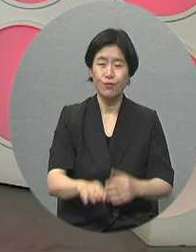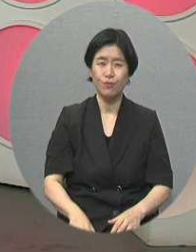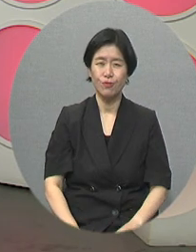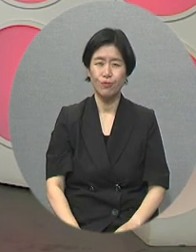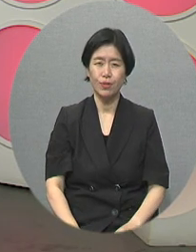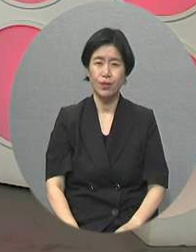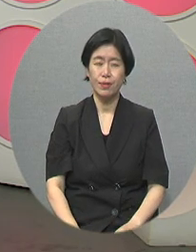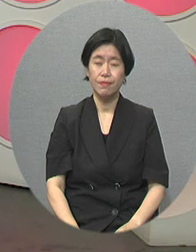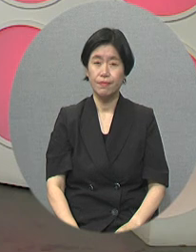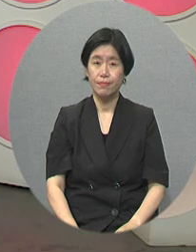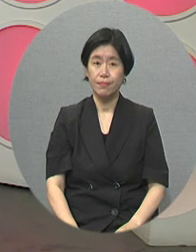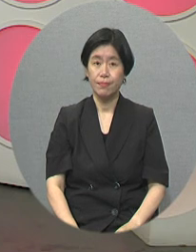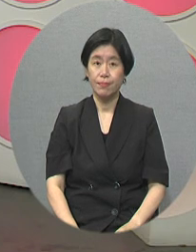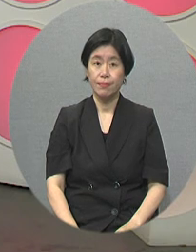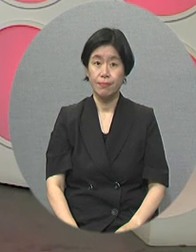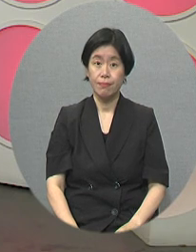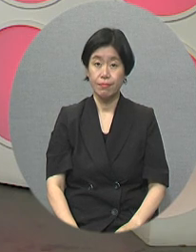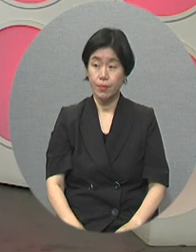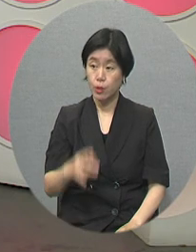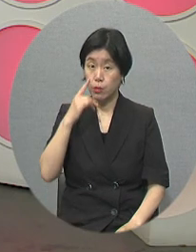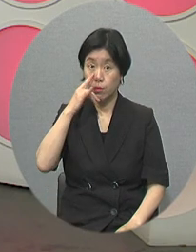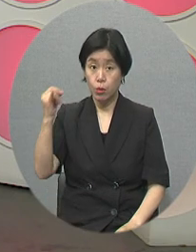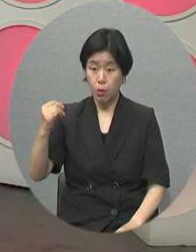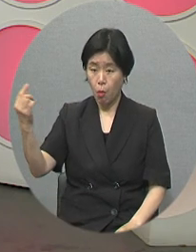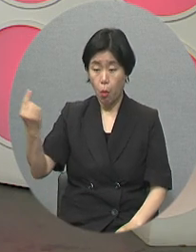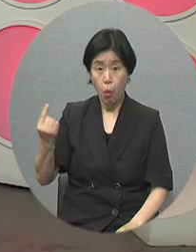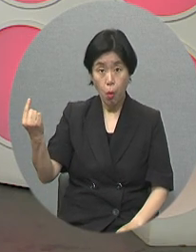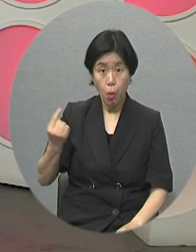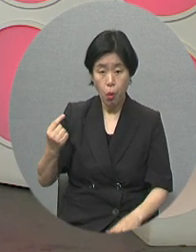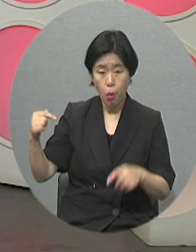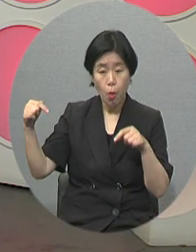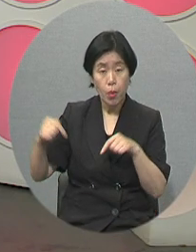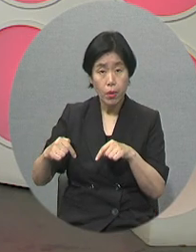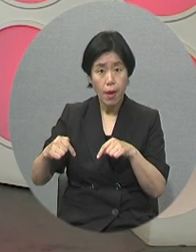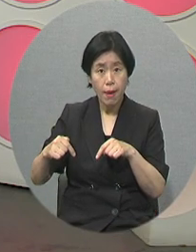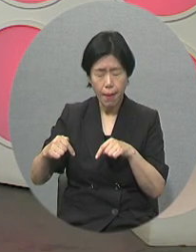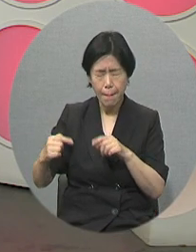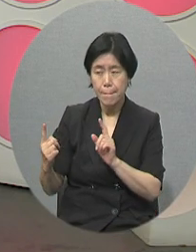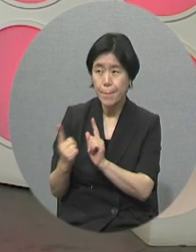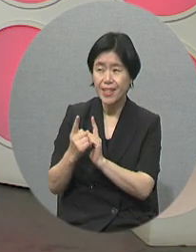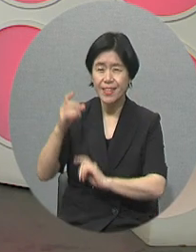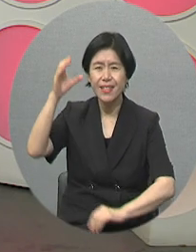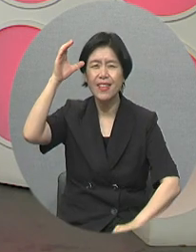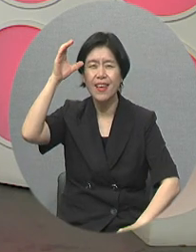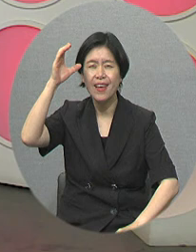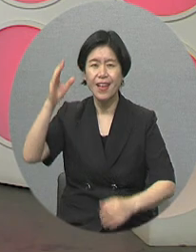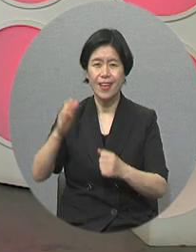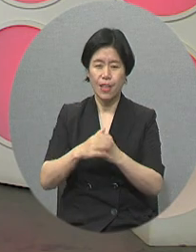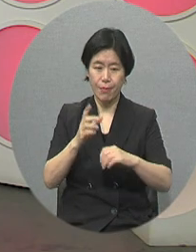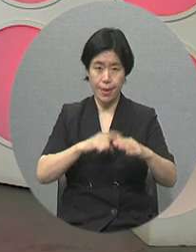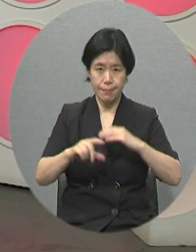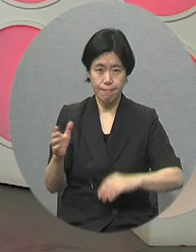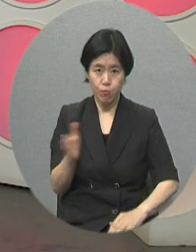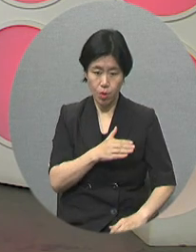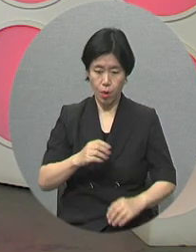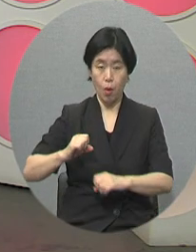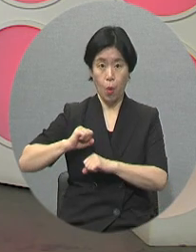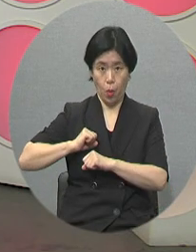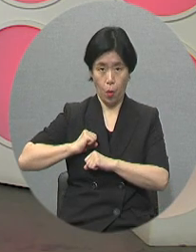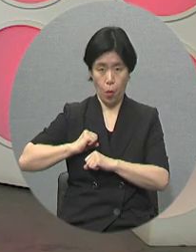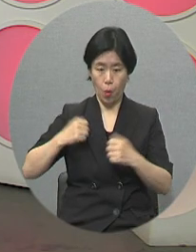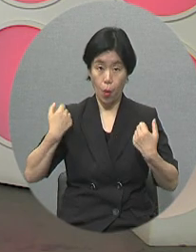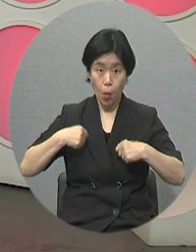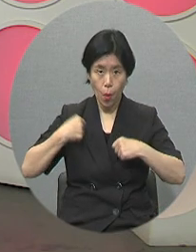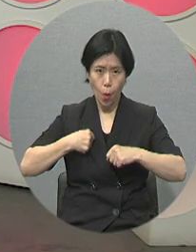훈련을 받던 당시 저는 면회를 오신다는 부모님을 만날 생각에 아침부터 일찍 군복을